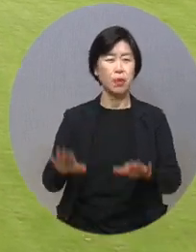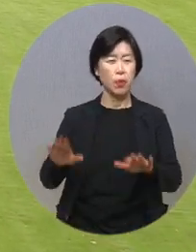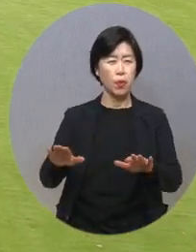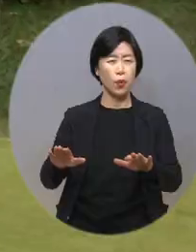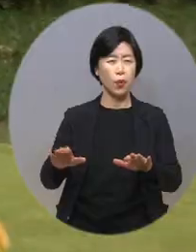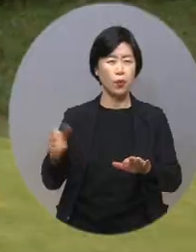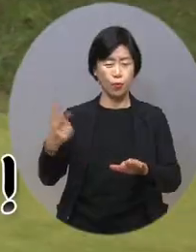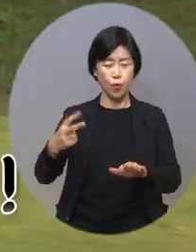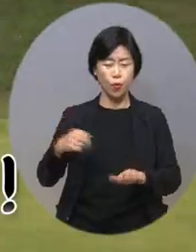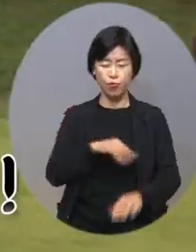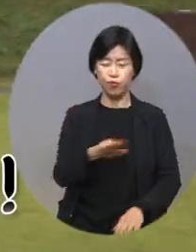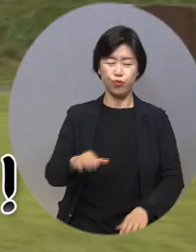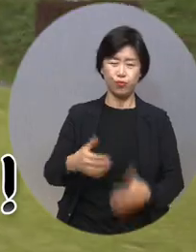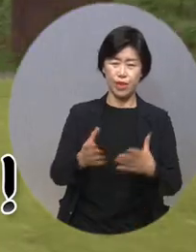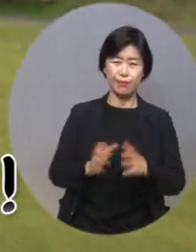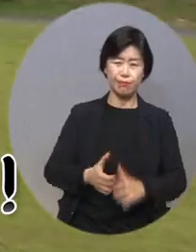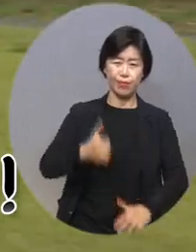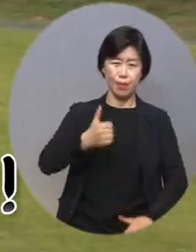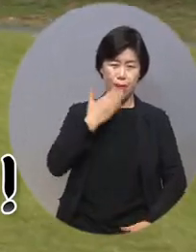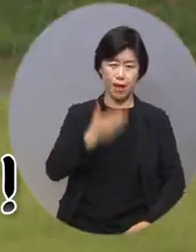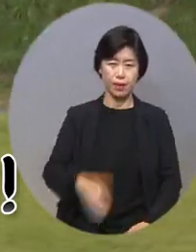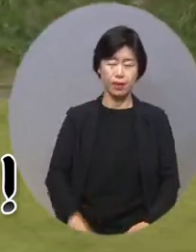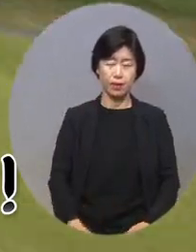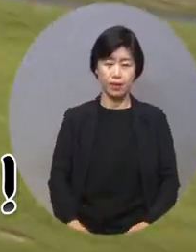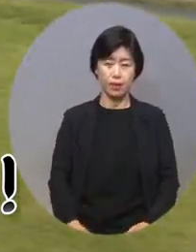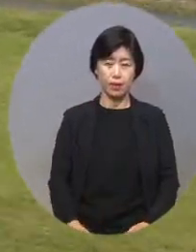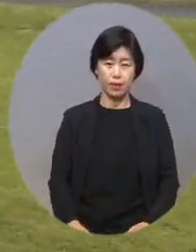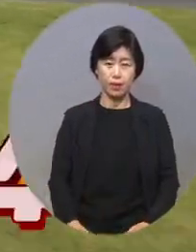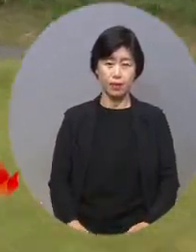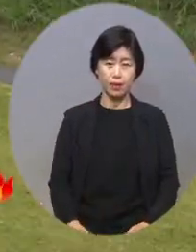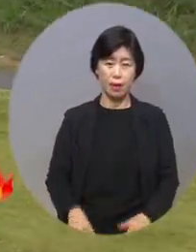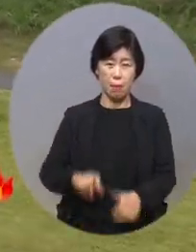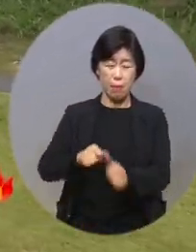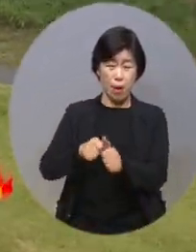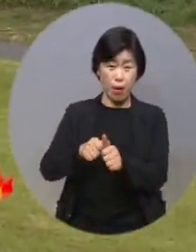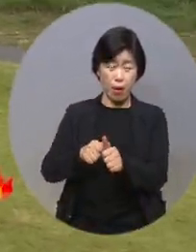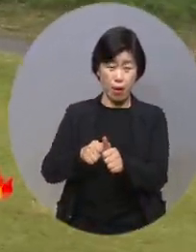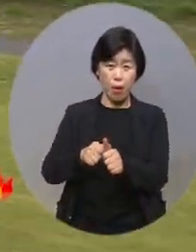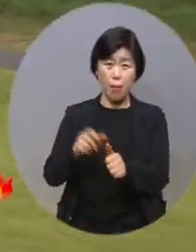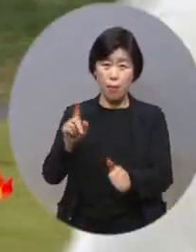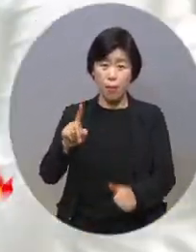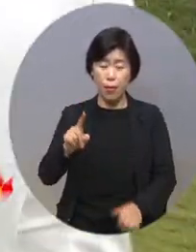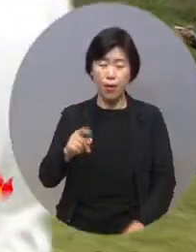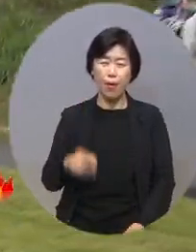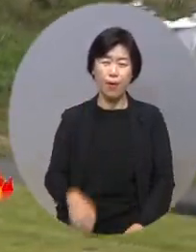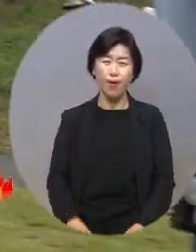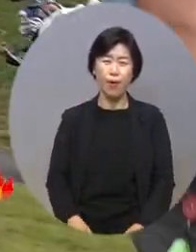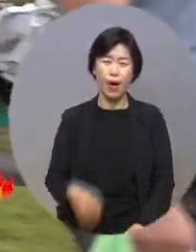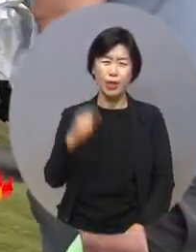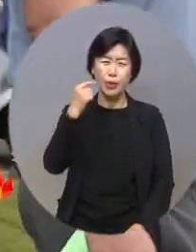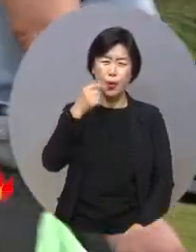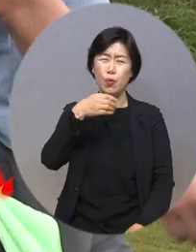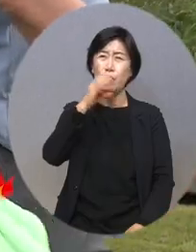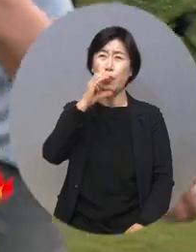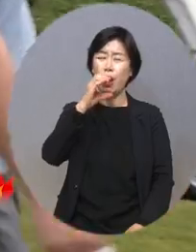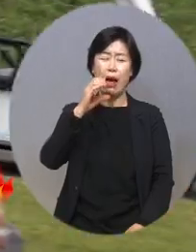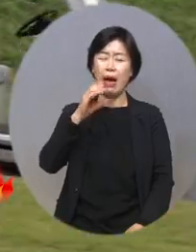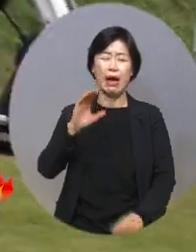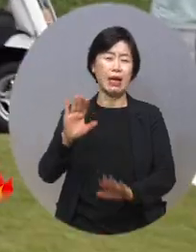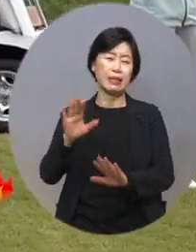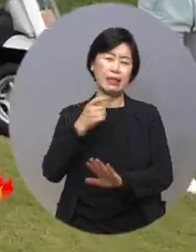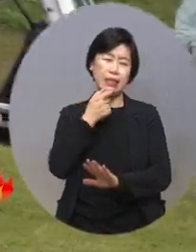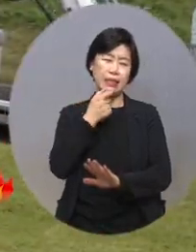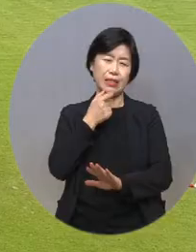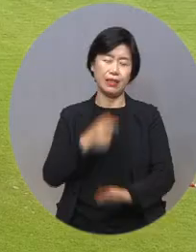될 것 같아. 우리 소금물 먹을 수 없지. 소금물 오늘 내시경 해야 될 것 같은데. 연아 내시경 해야 될 것